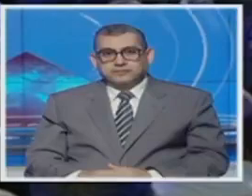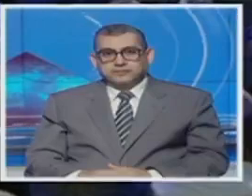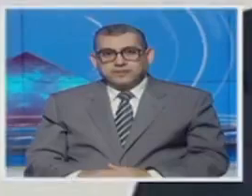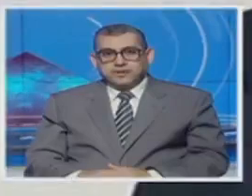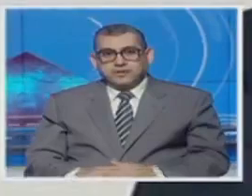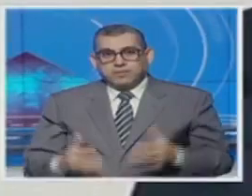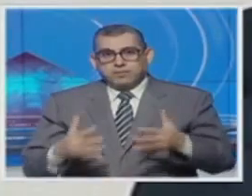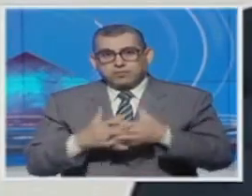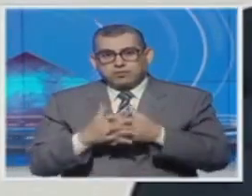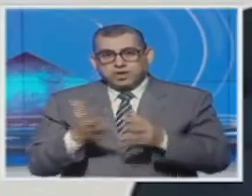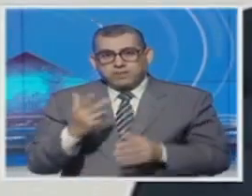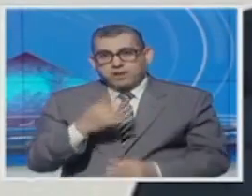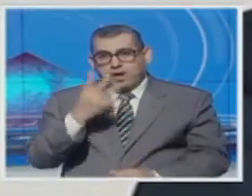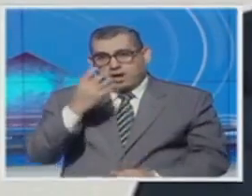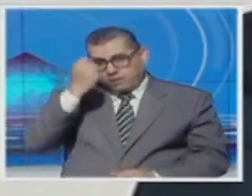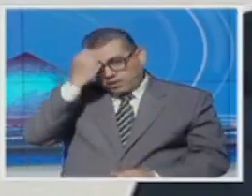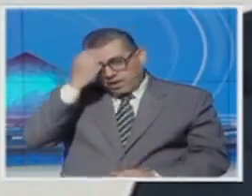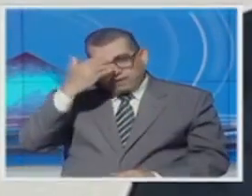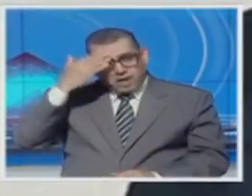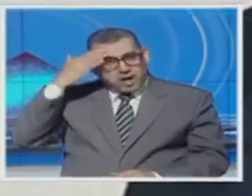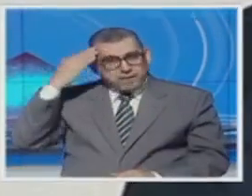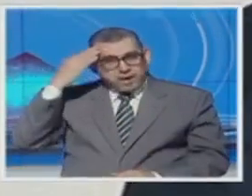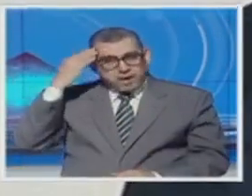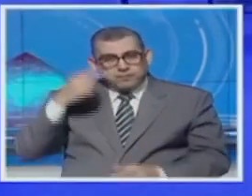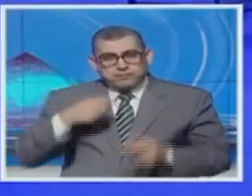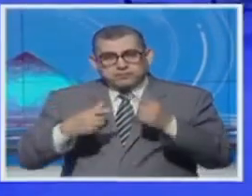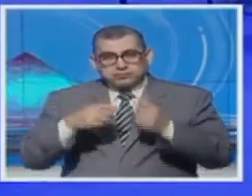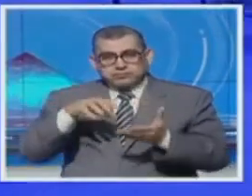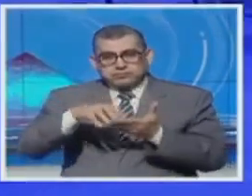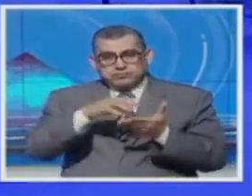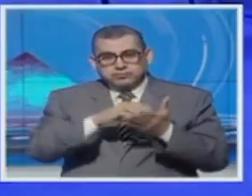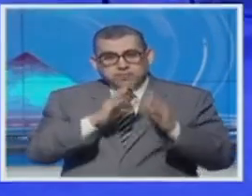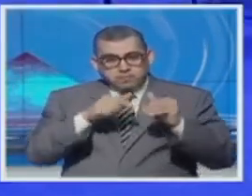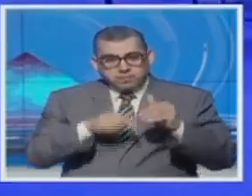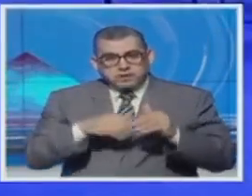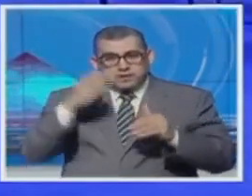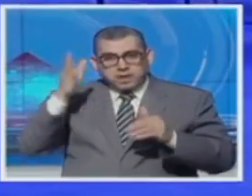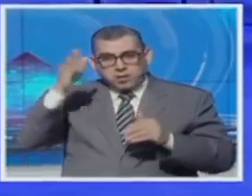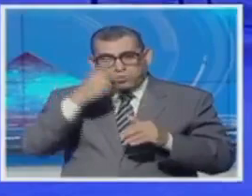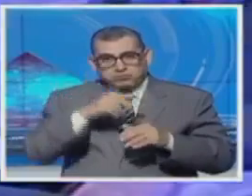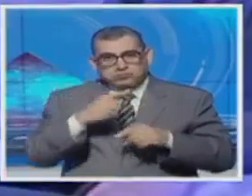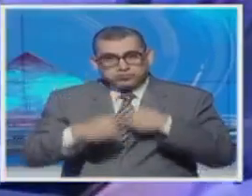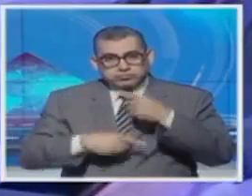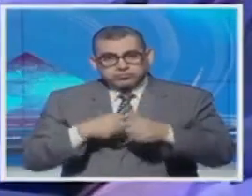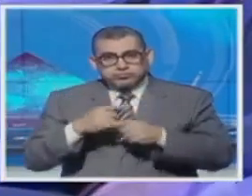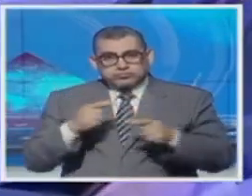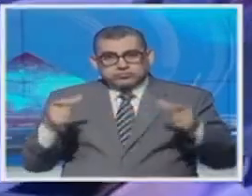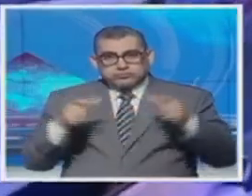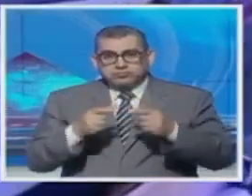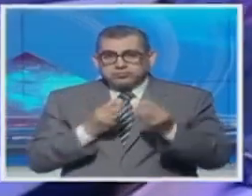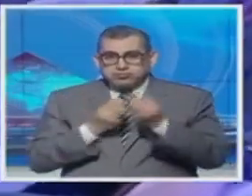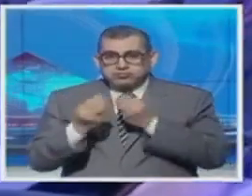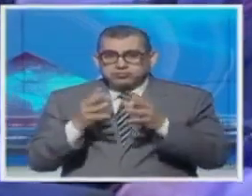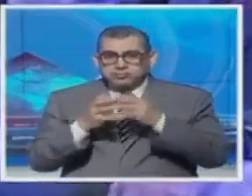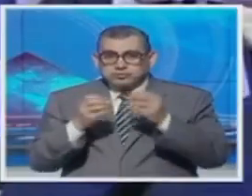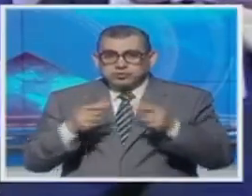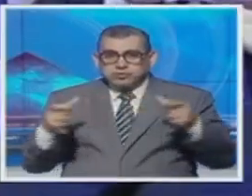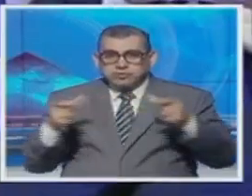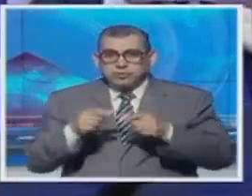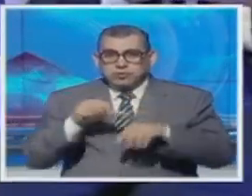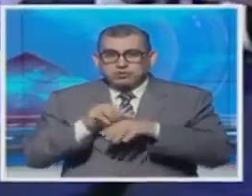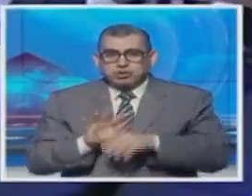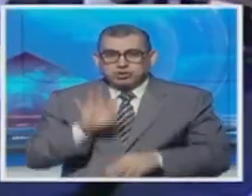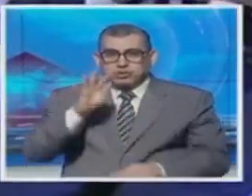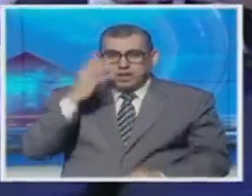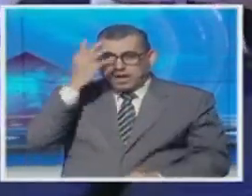بمشاركة 4000 خبير مصرفي على المستويين المحلي والدولي، استمرت جلسات ومناقشات مؤتمر سيمز شمال